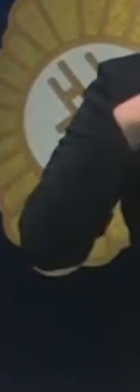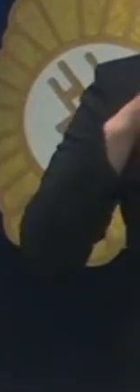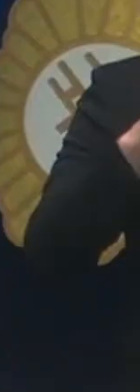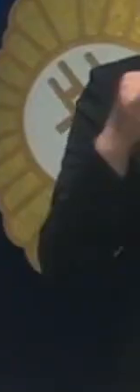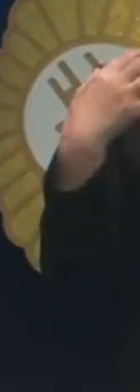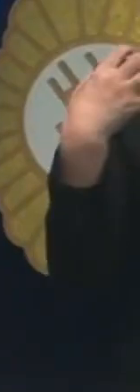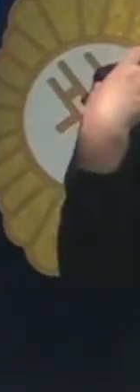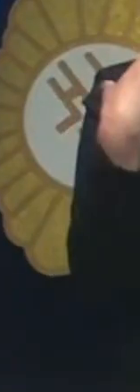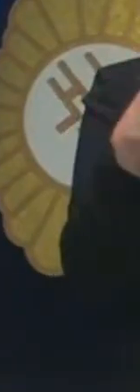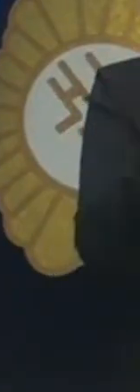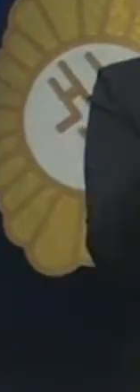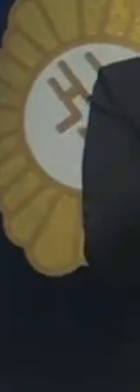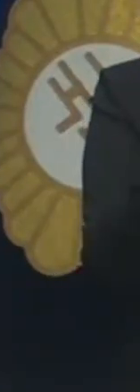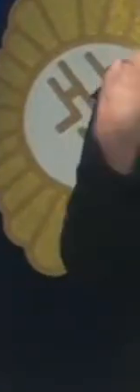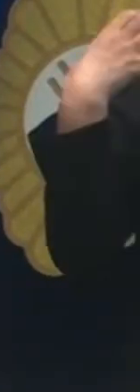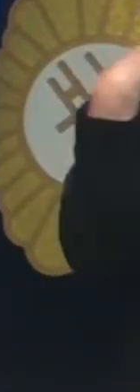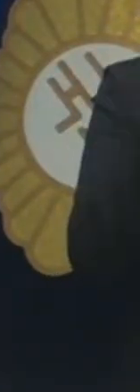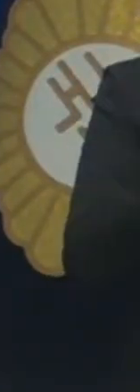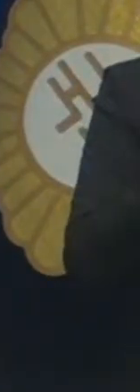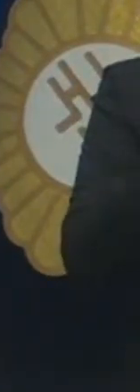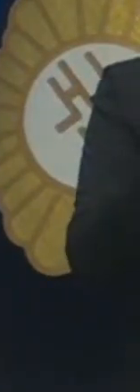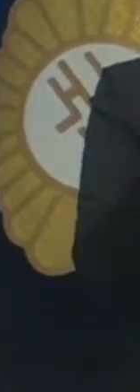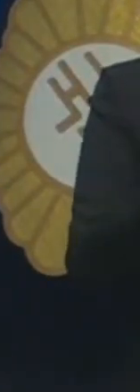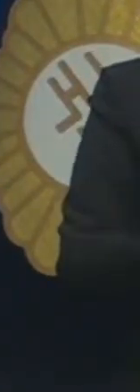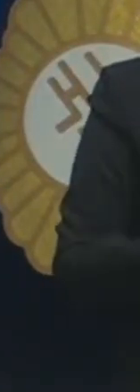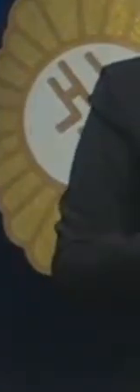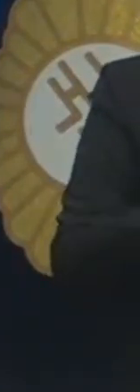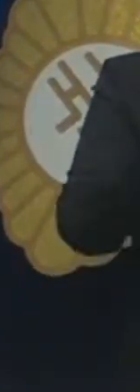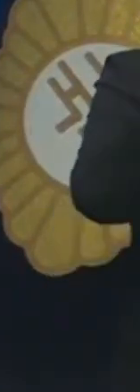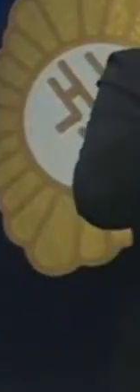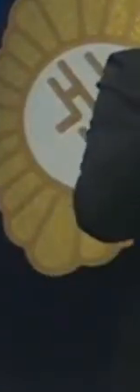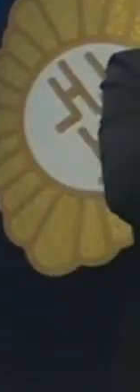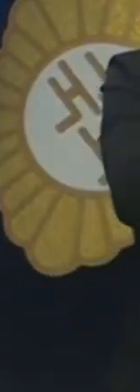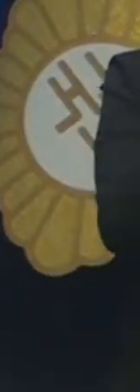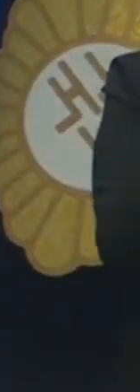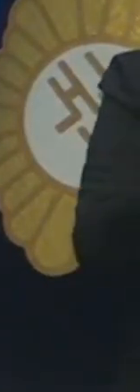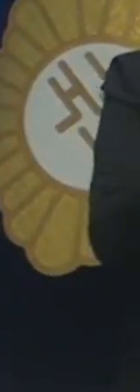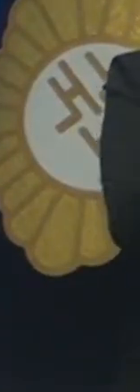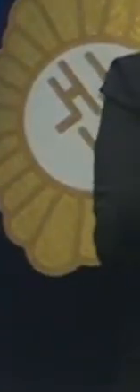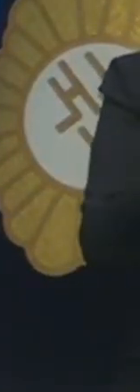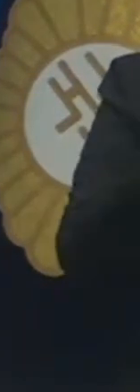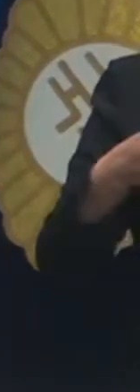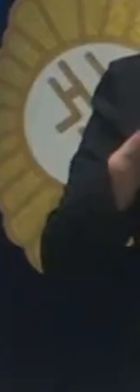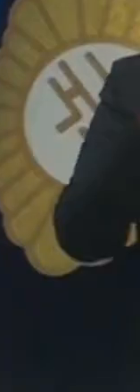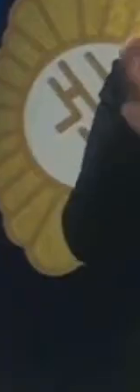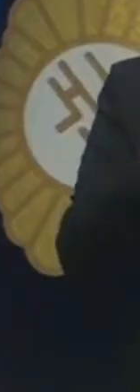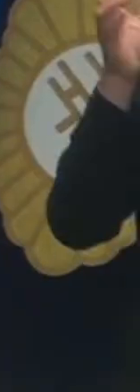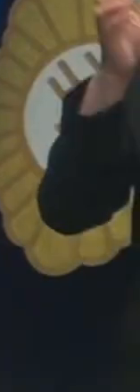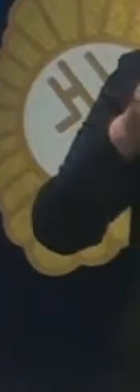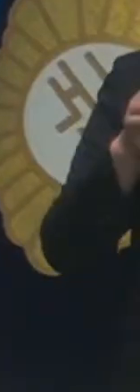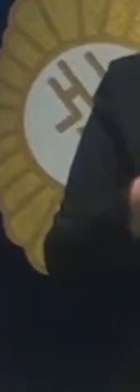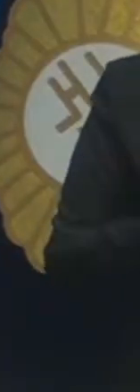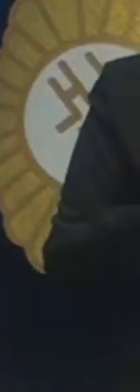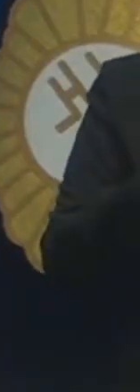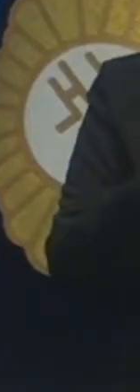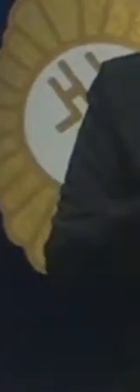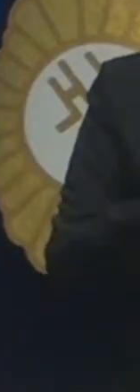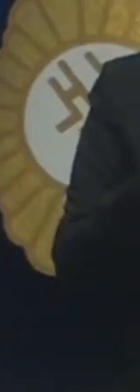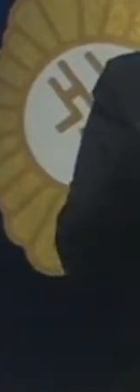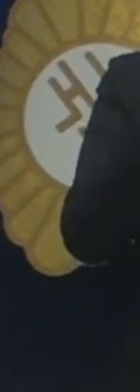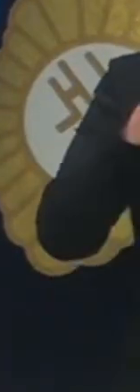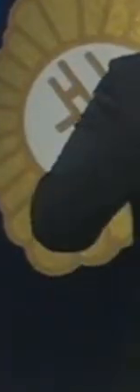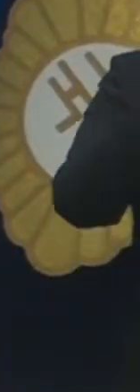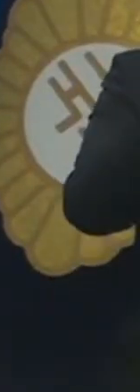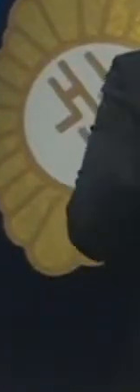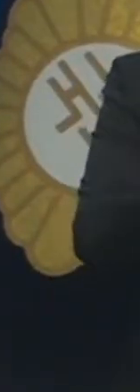책임을 엄중히 물어야 합니다. 또한 이익을 사유화하고 손실을 사회에 떠넘기는 투기자본의 이 사모펀드